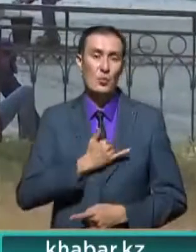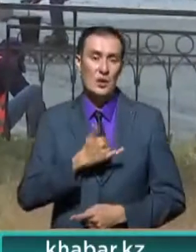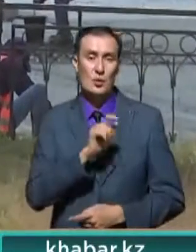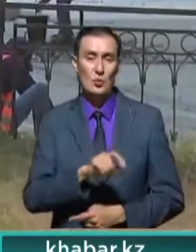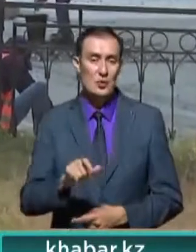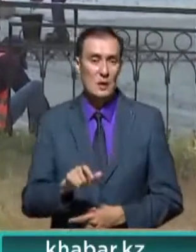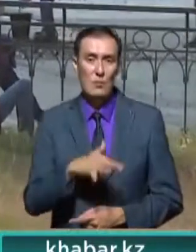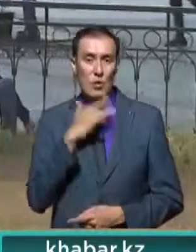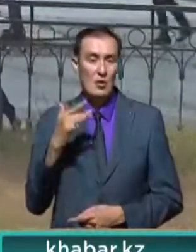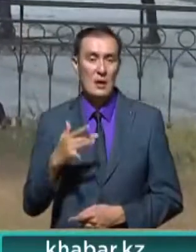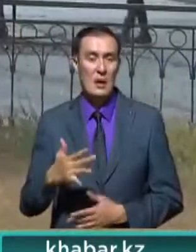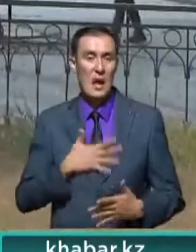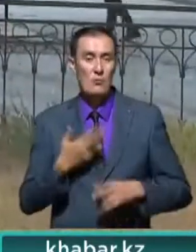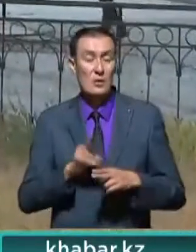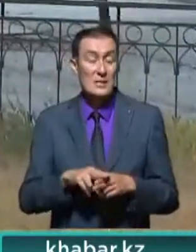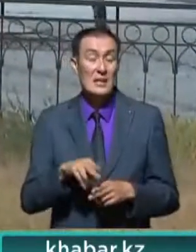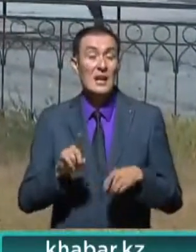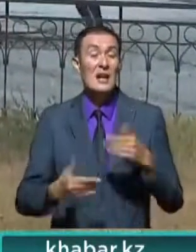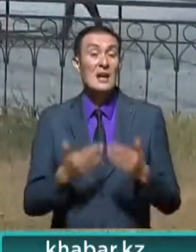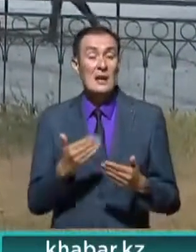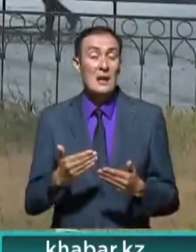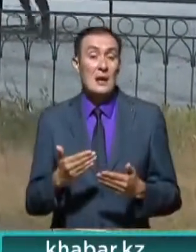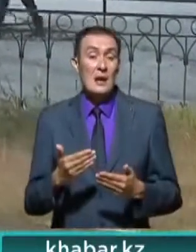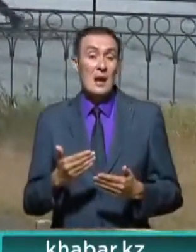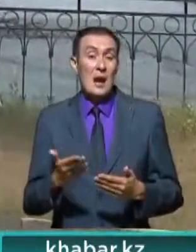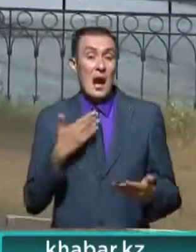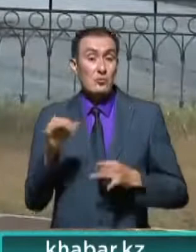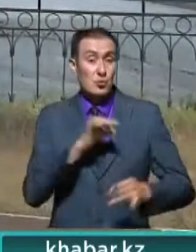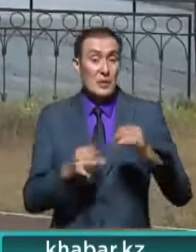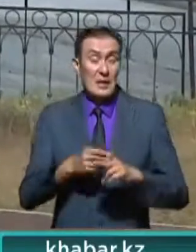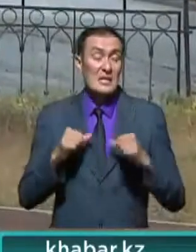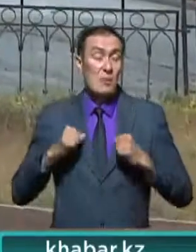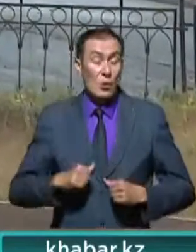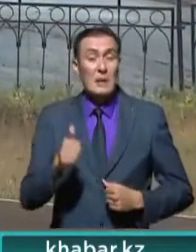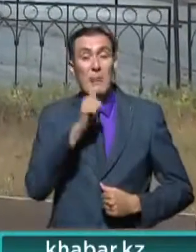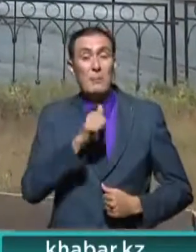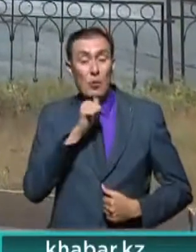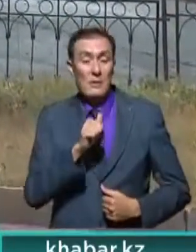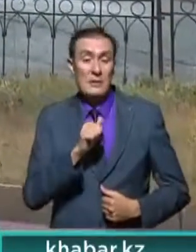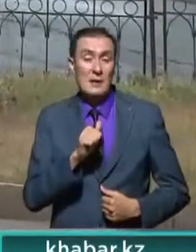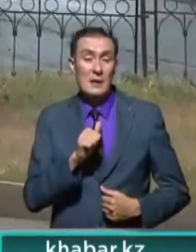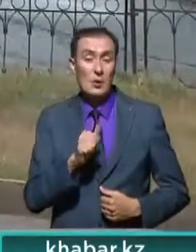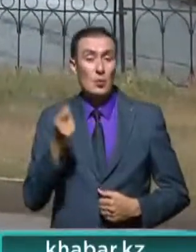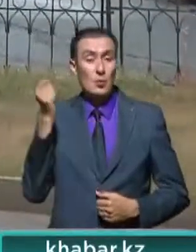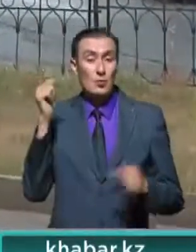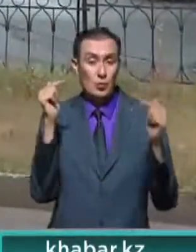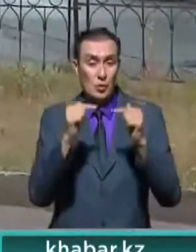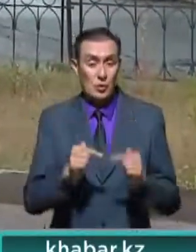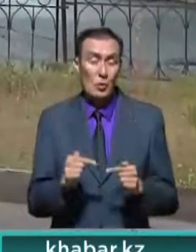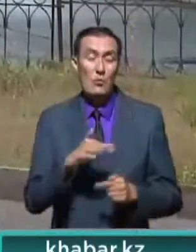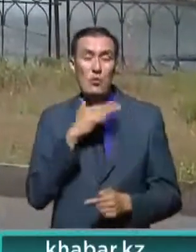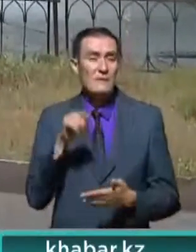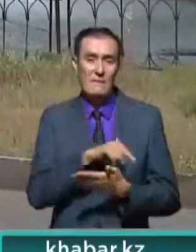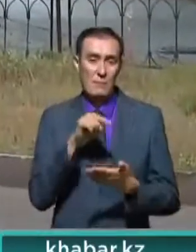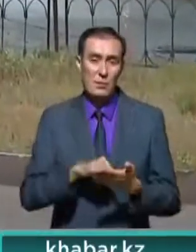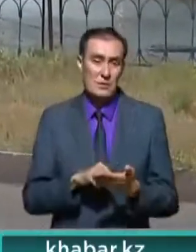граждан бурю эмоций. Но даже если безэмоционально подойти к обсуждению и попытаться сложить стройную картину происходящего, то множество